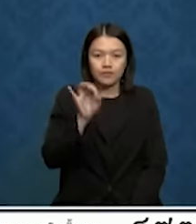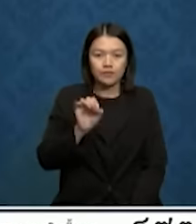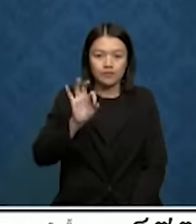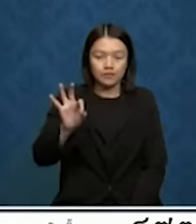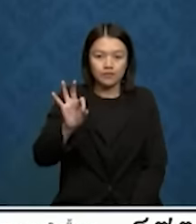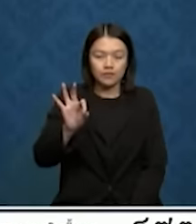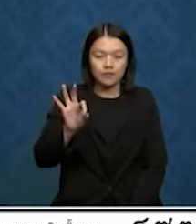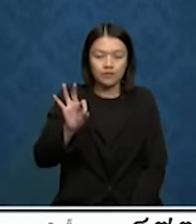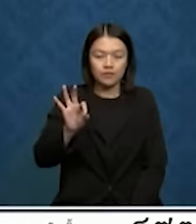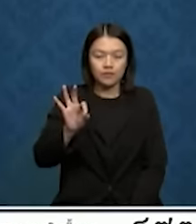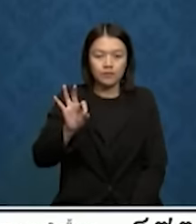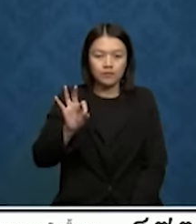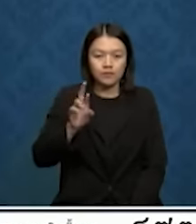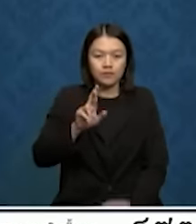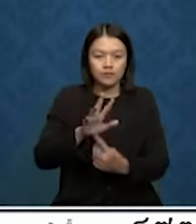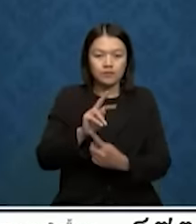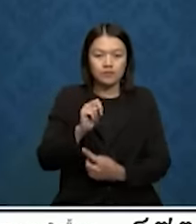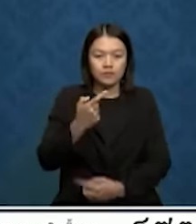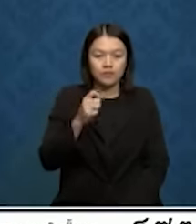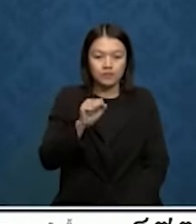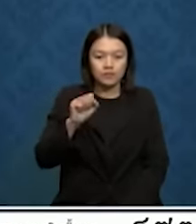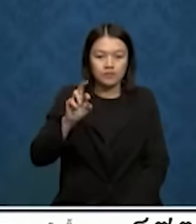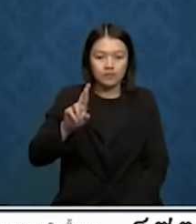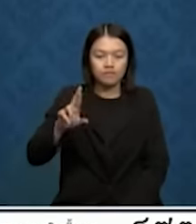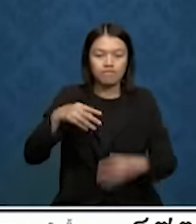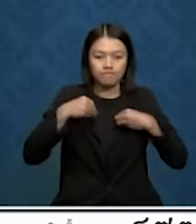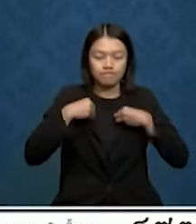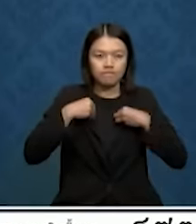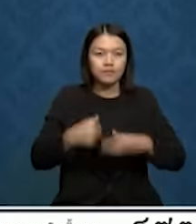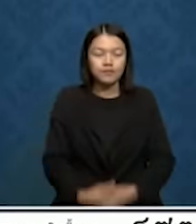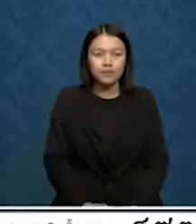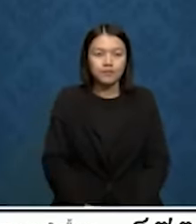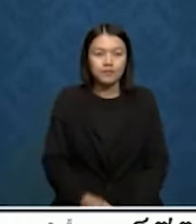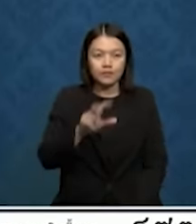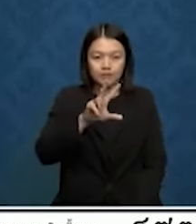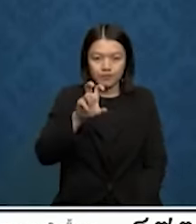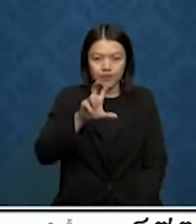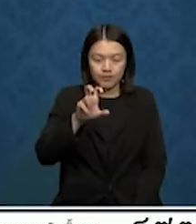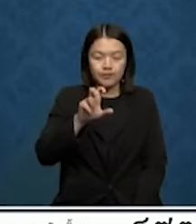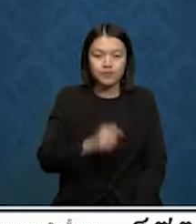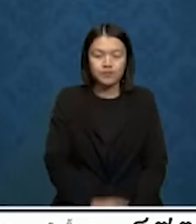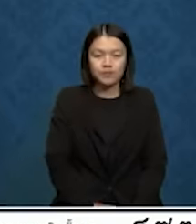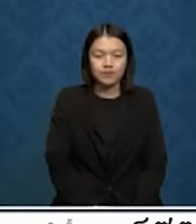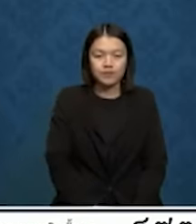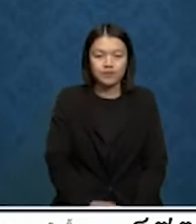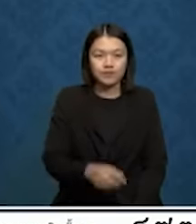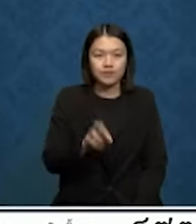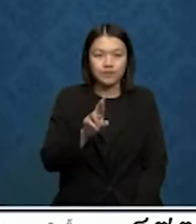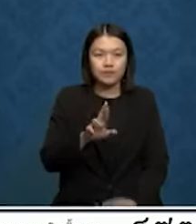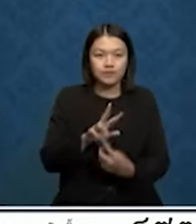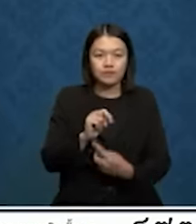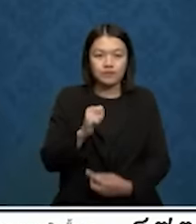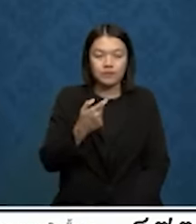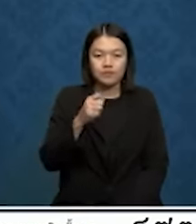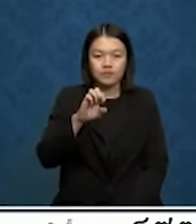299นายรังสรรค์มณีรัต เห็นชอบครับ 300นายรังสิกรทิมา